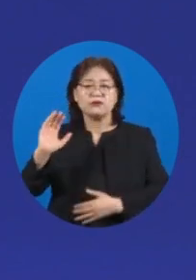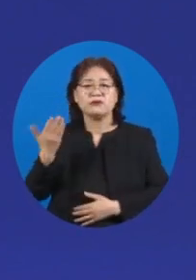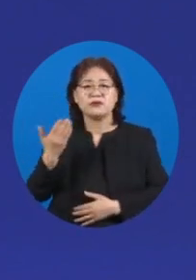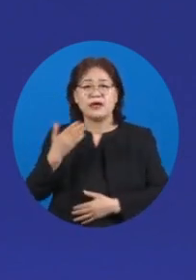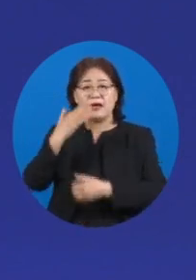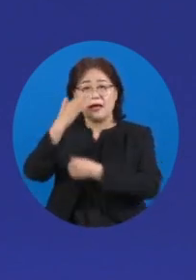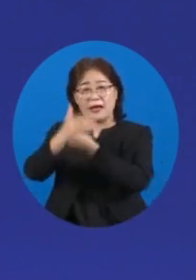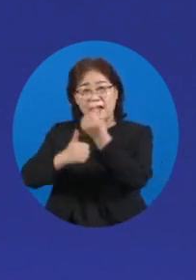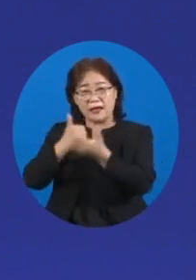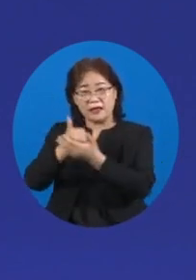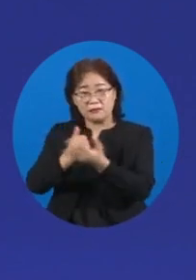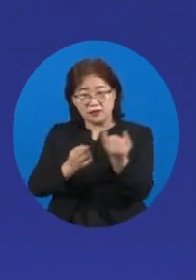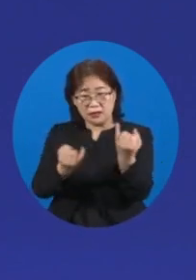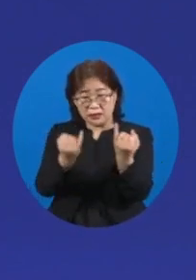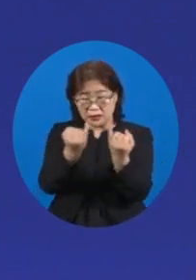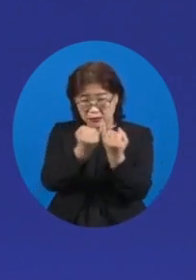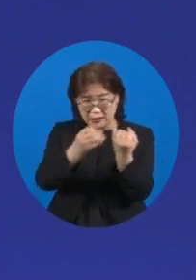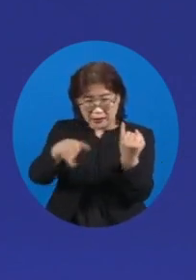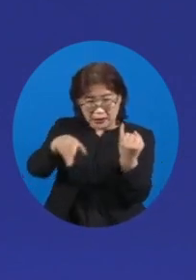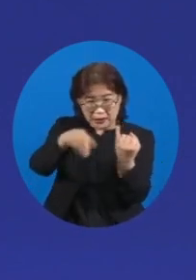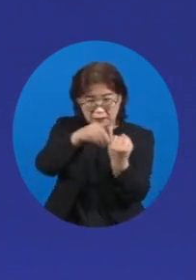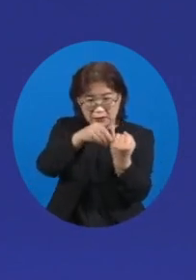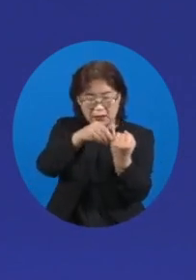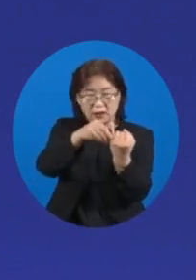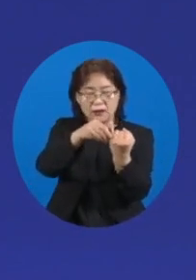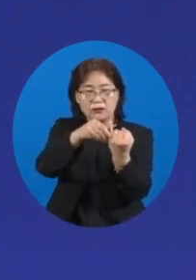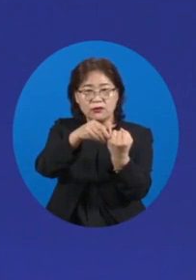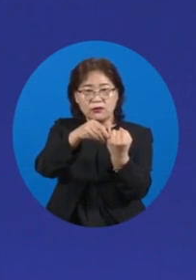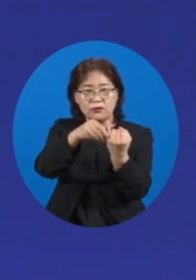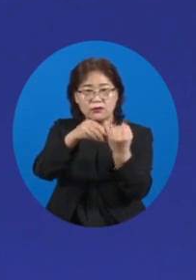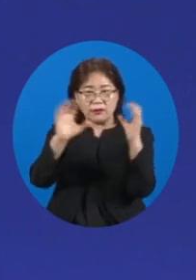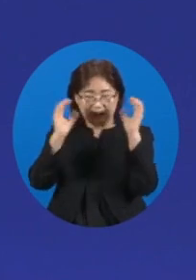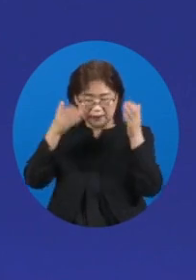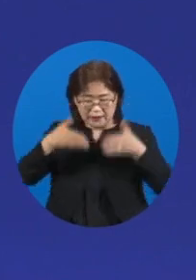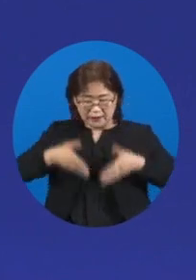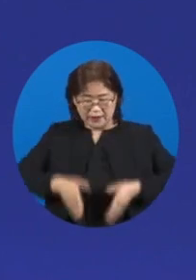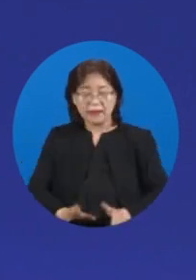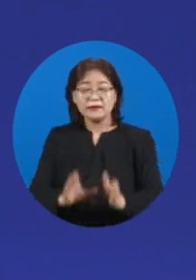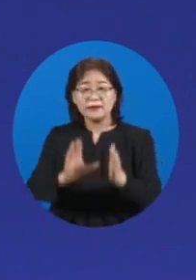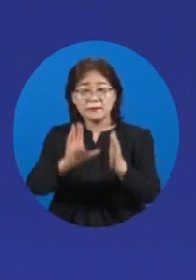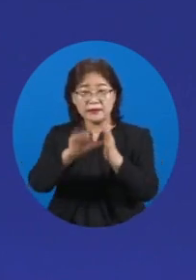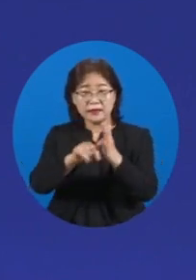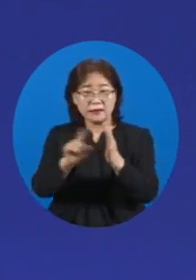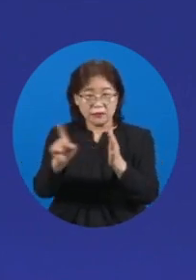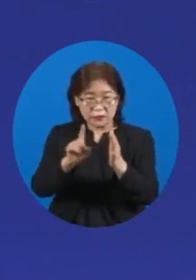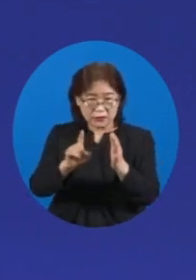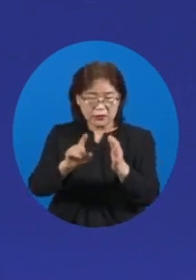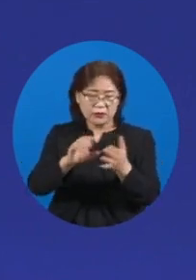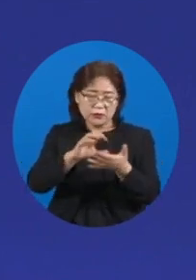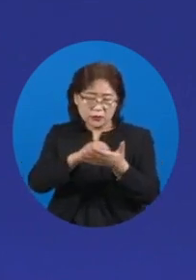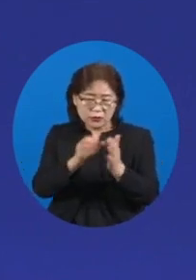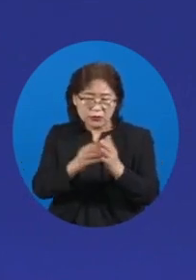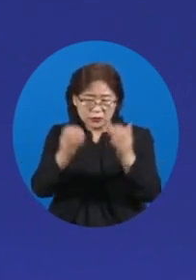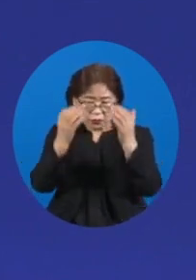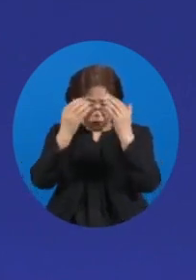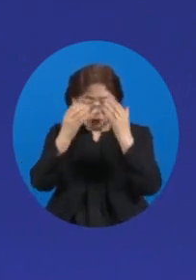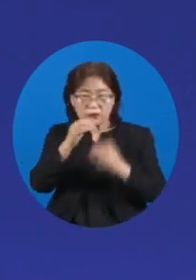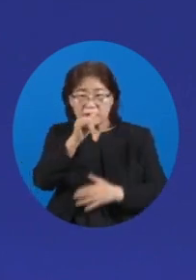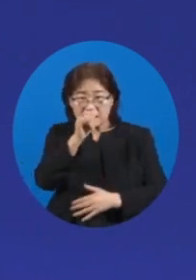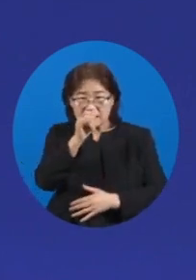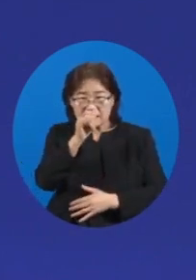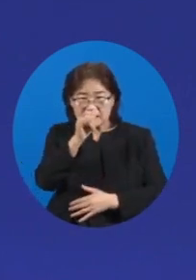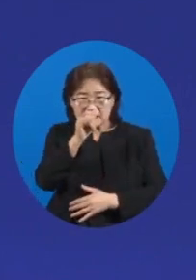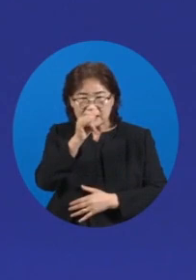하나님은 여자가 자녀를 임신 하고 출산을 할 때에 어느 정도의 고통을 갖도록